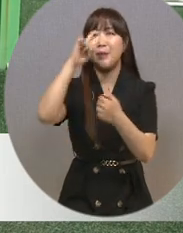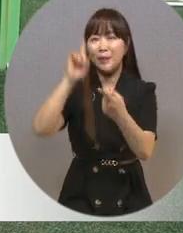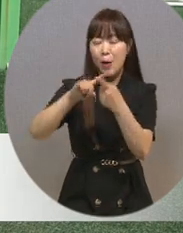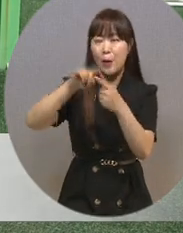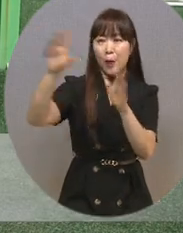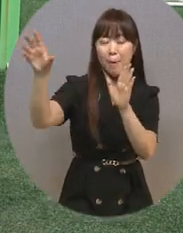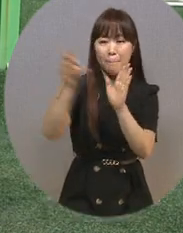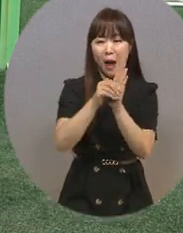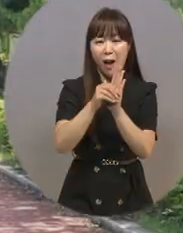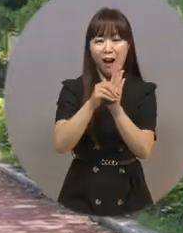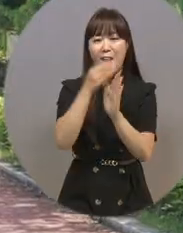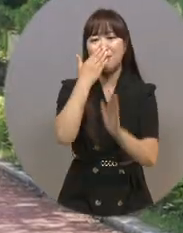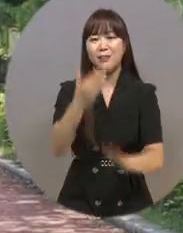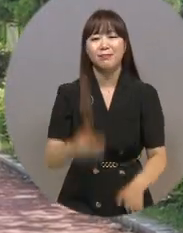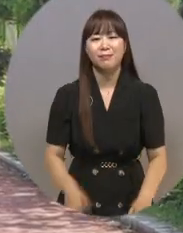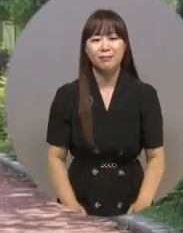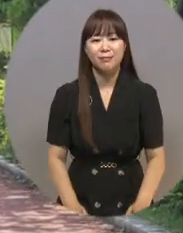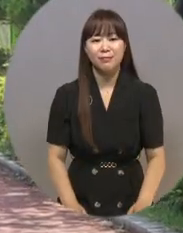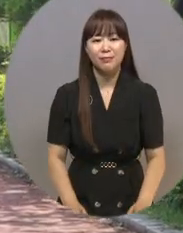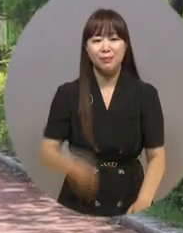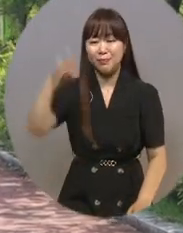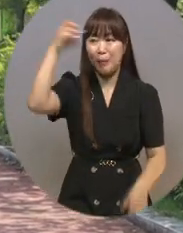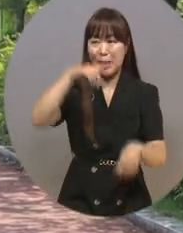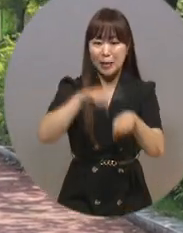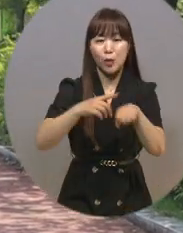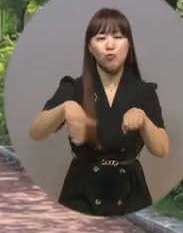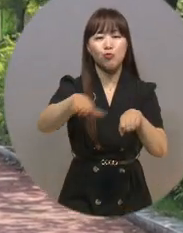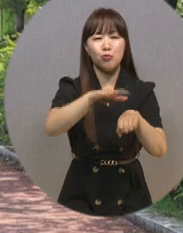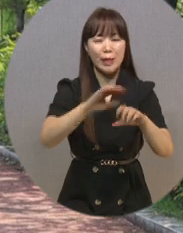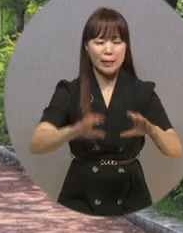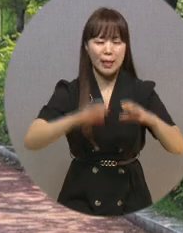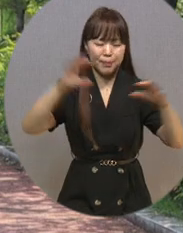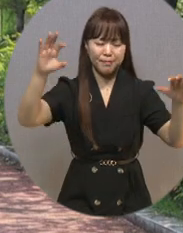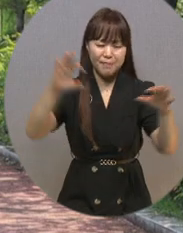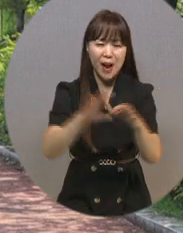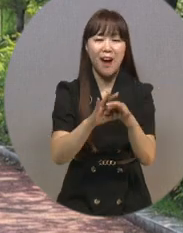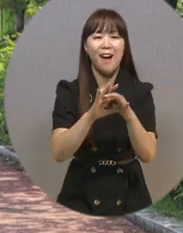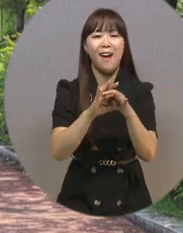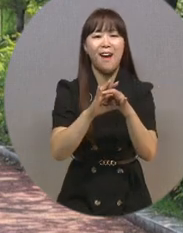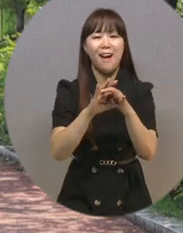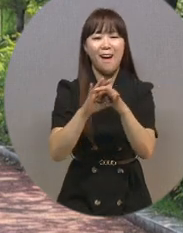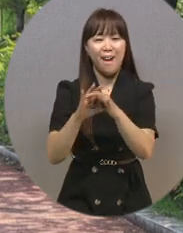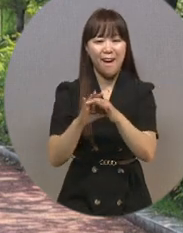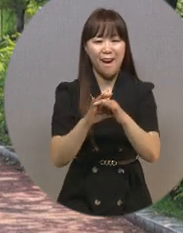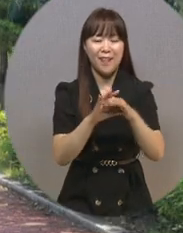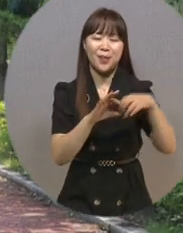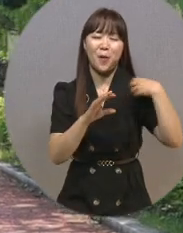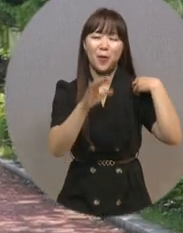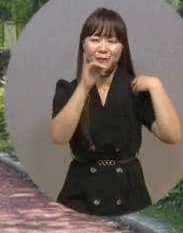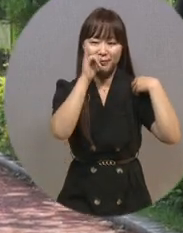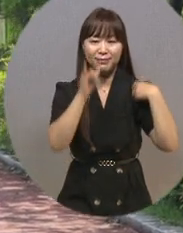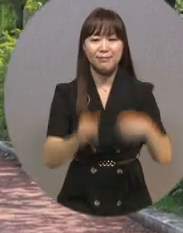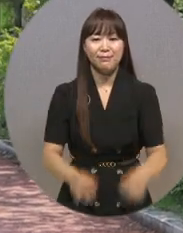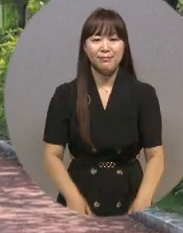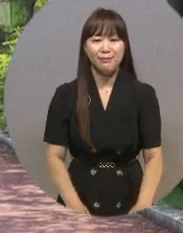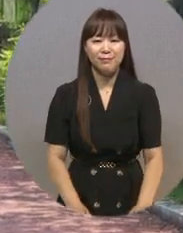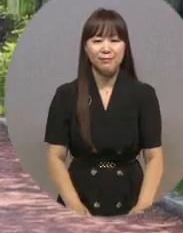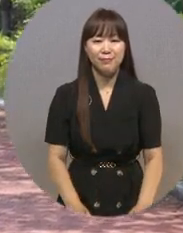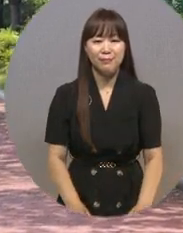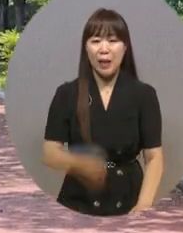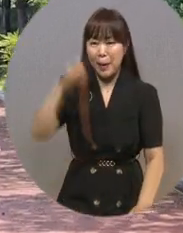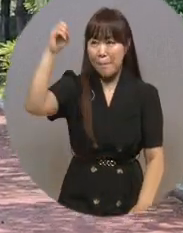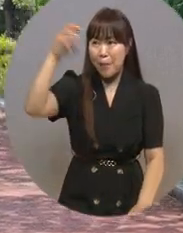그러한 행운을 얻기도 하죠. 빛과 시간은 우리와 세상을 이어주는 매개체 역할을 합니다.